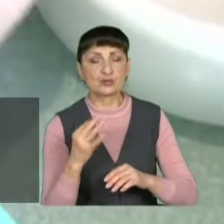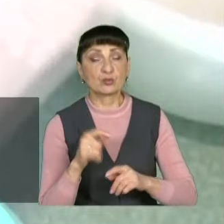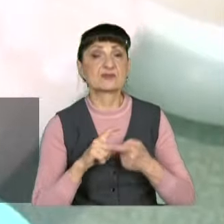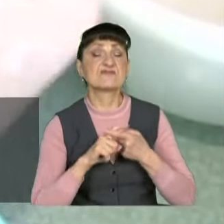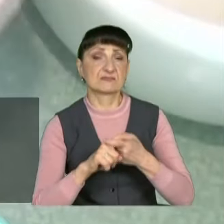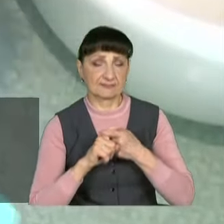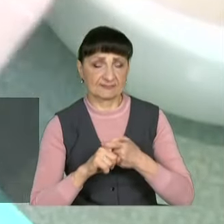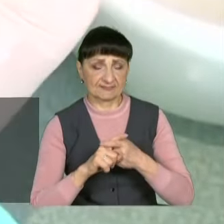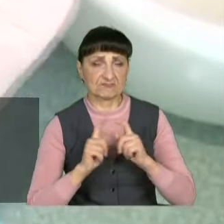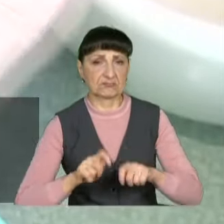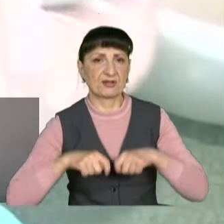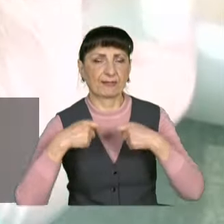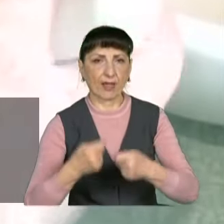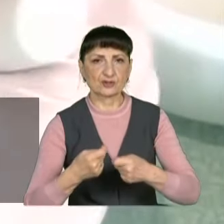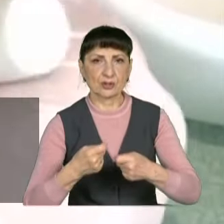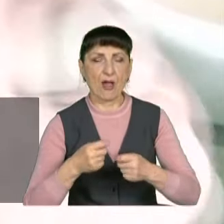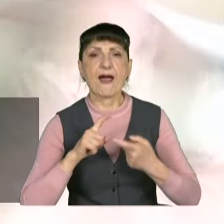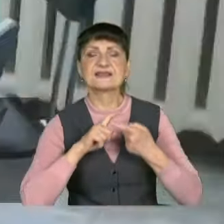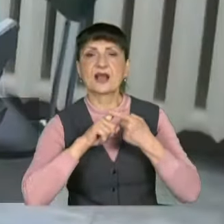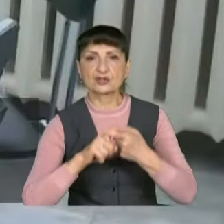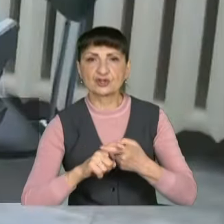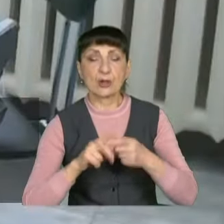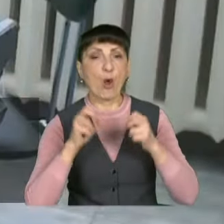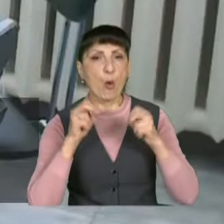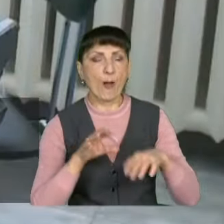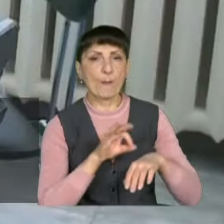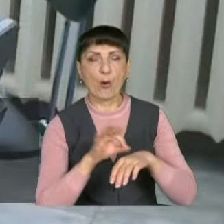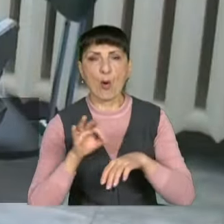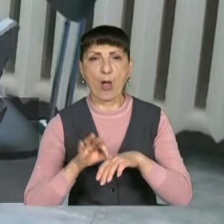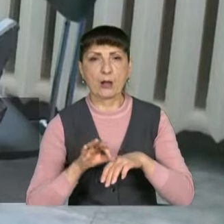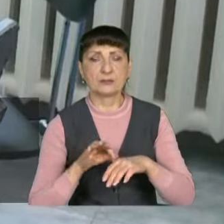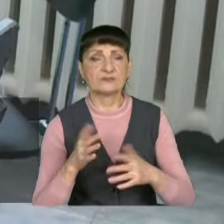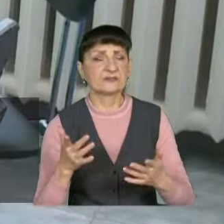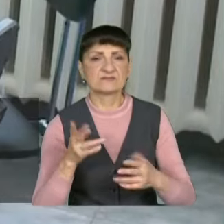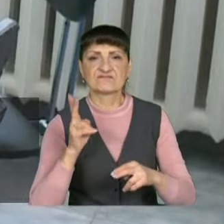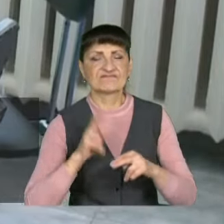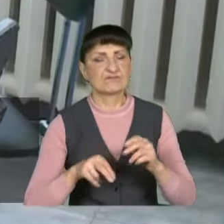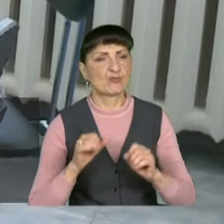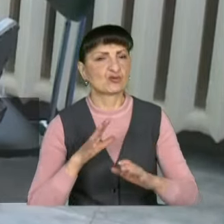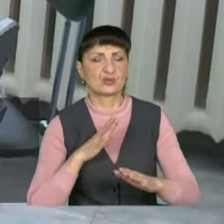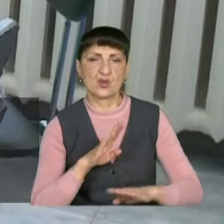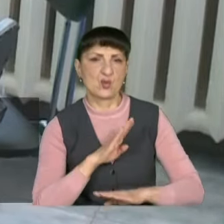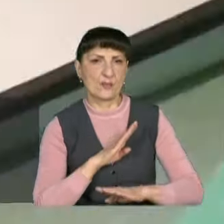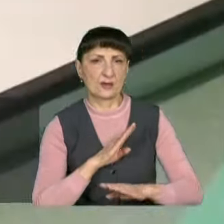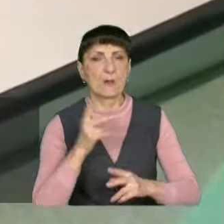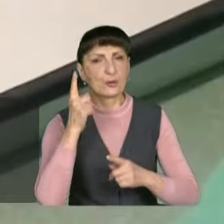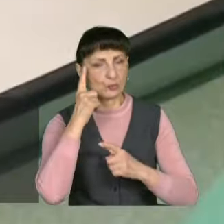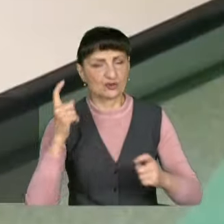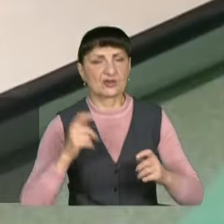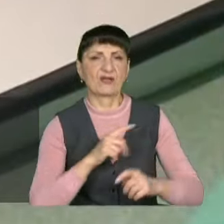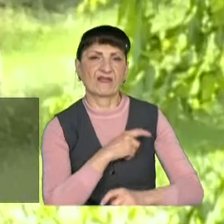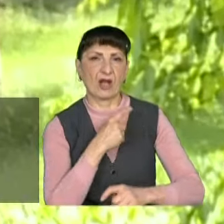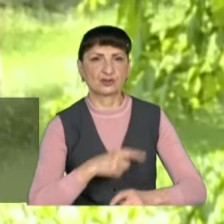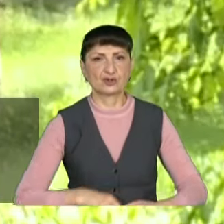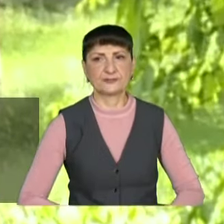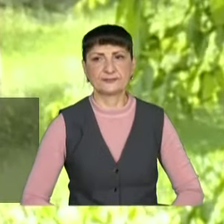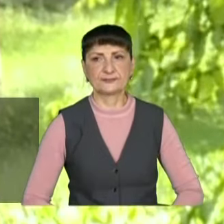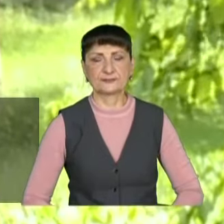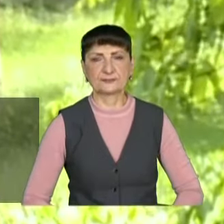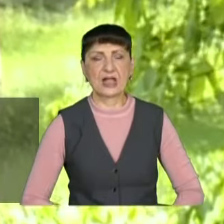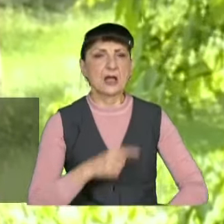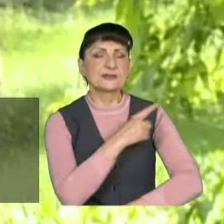переносчиками этих опасных инфекций. А заражение этими опасными заболеваниями могут закончиться летальным исходом, предупреждают специалисты. За